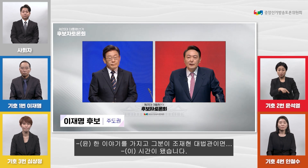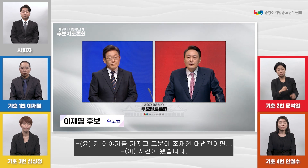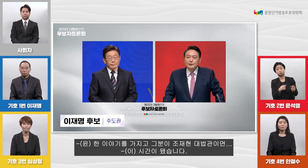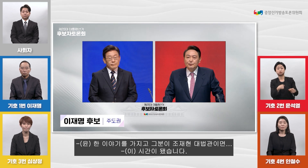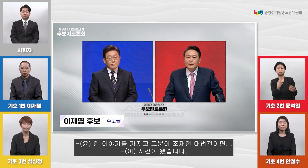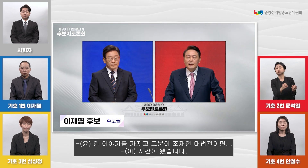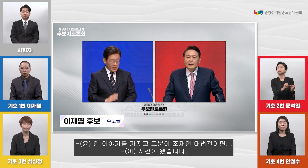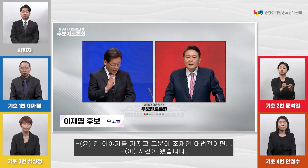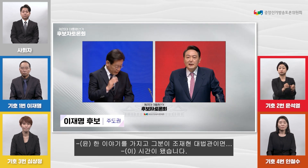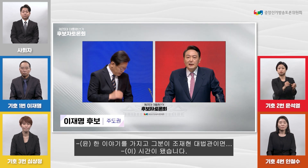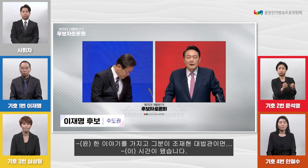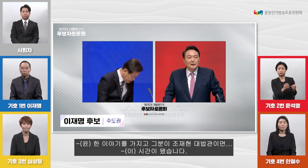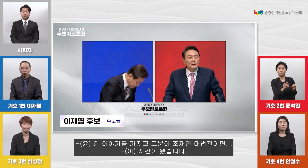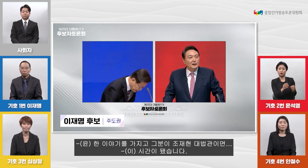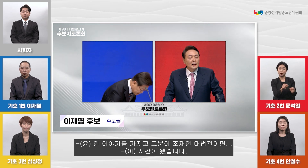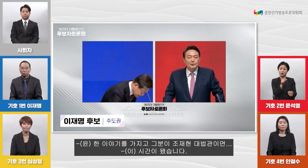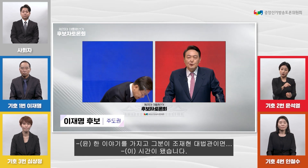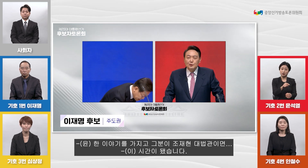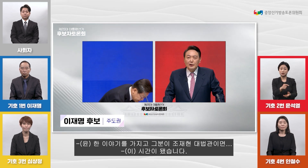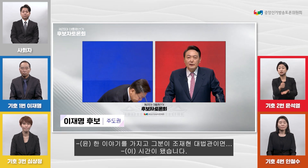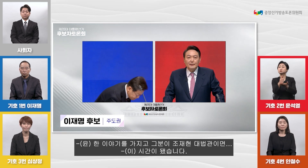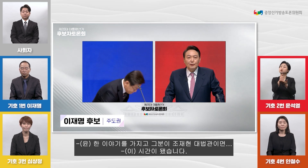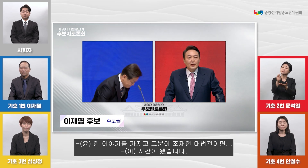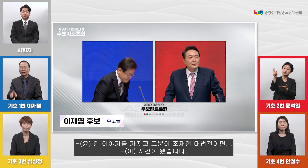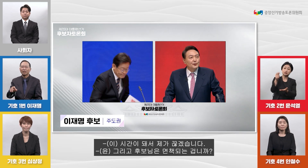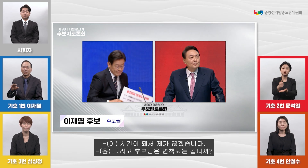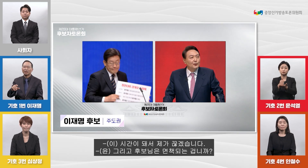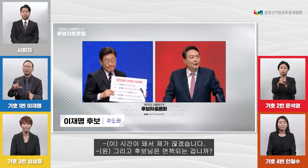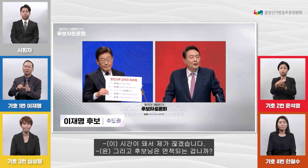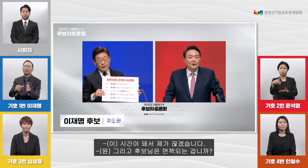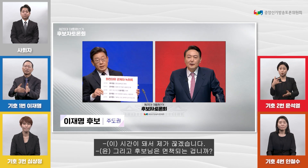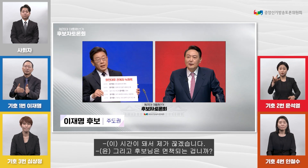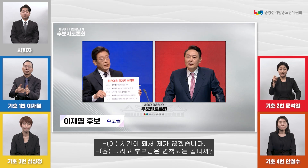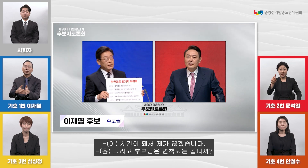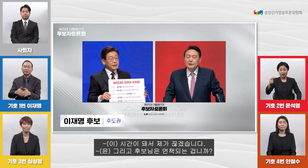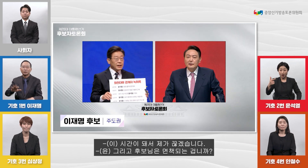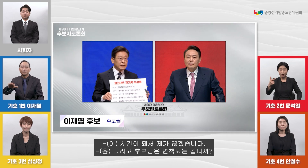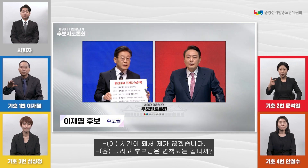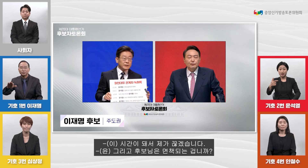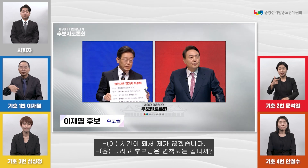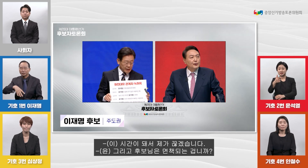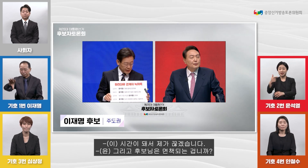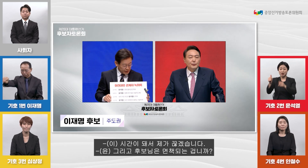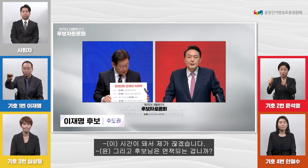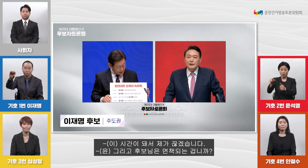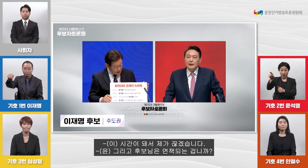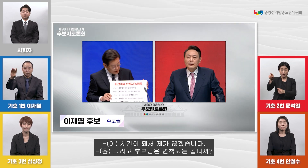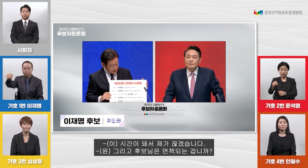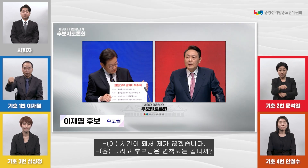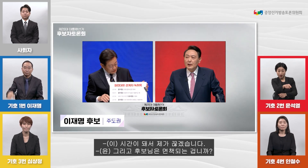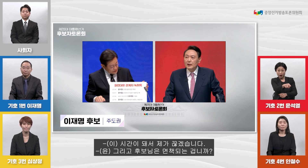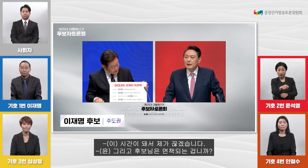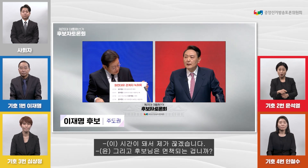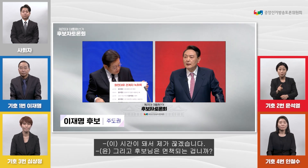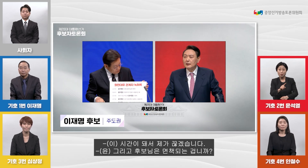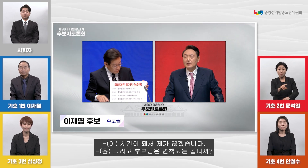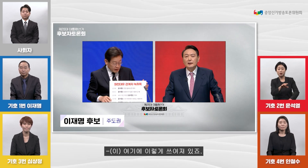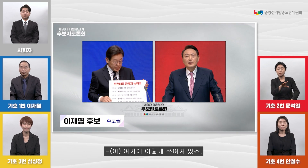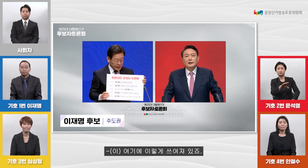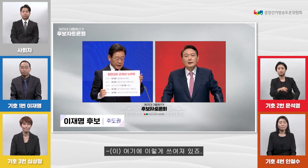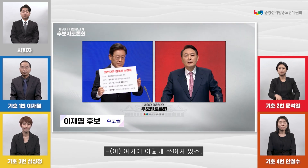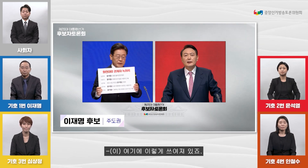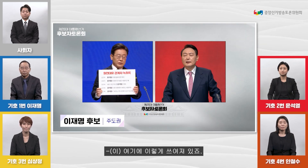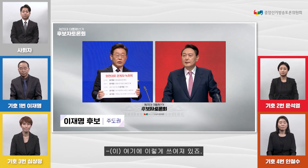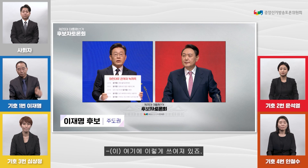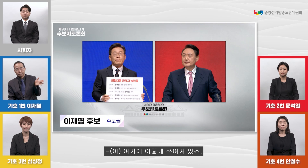가지고 그분이 네, 시간이 돼서 아니 뭐 제가- 조재현 대법관이면은 뭐 자, 시간이 돼서 제가 우리 끊겠습니다. 후보님은 면책되는 네. 겁니까?